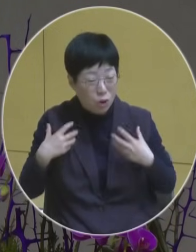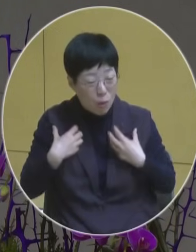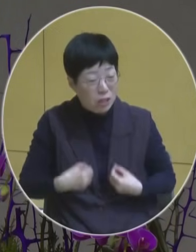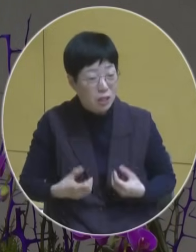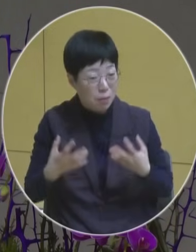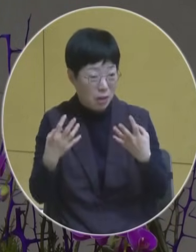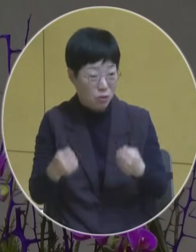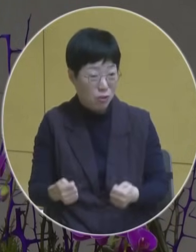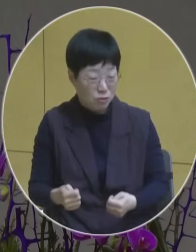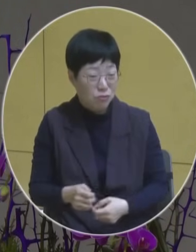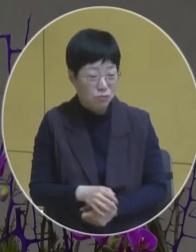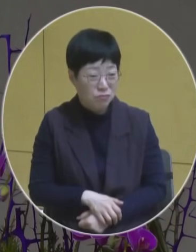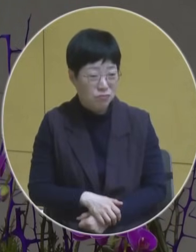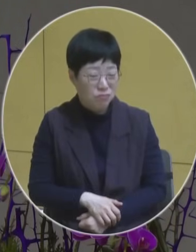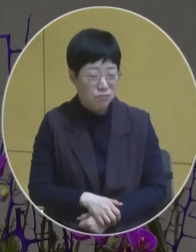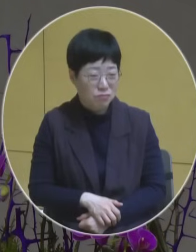많습니다.